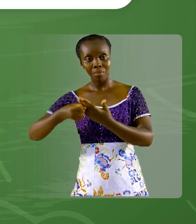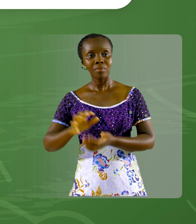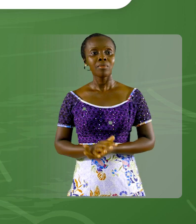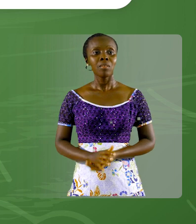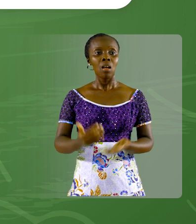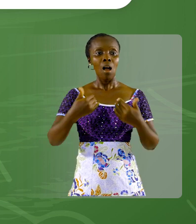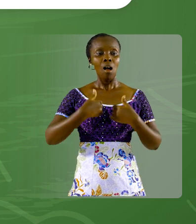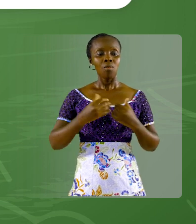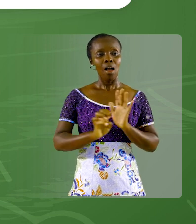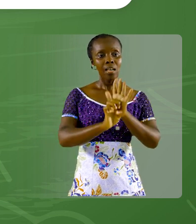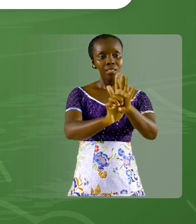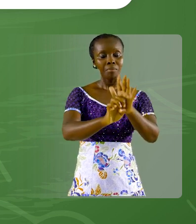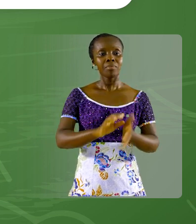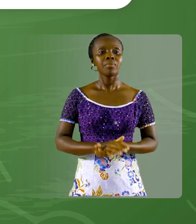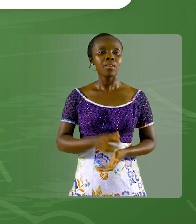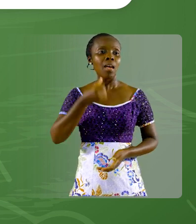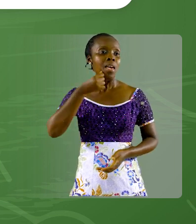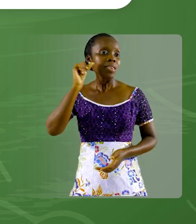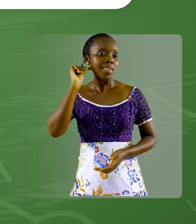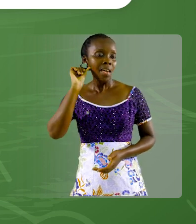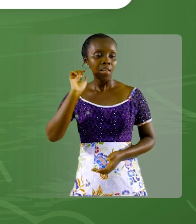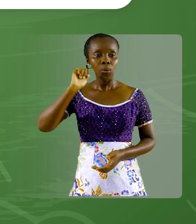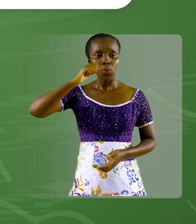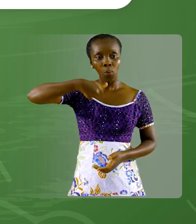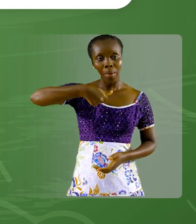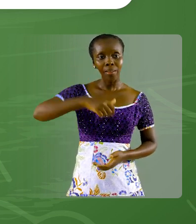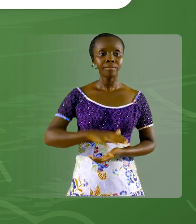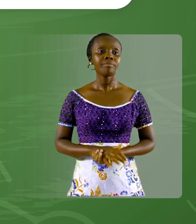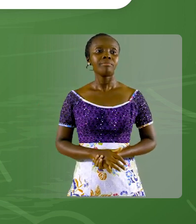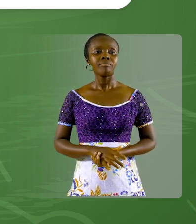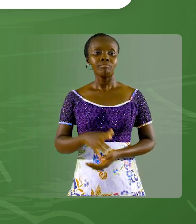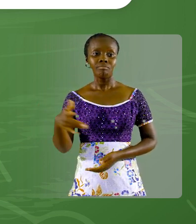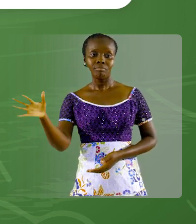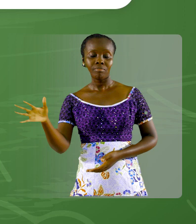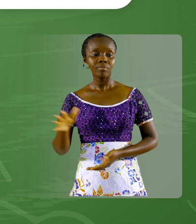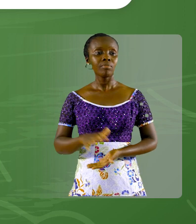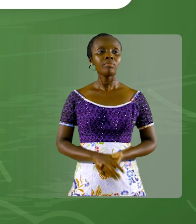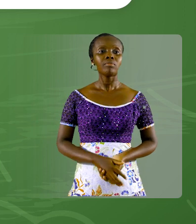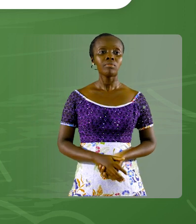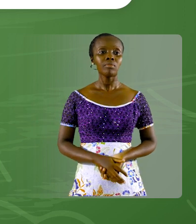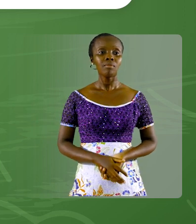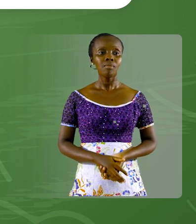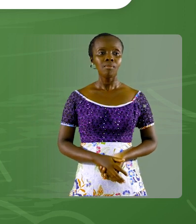Nous avons hier, demain, ainsi de suite.